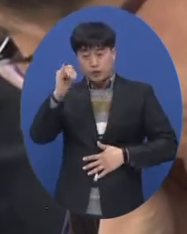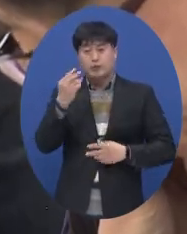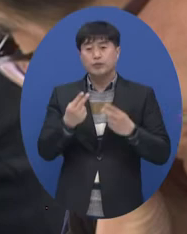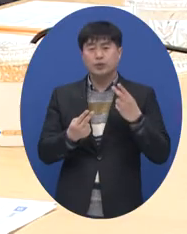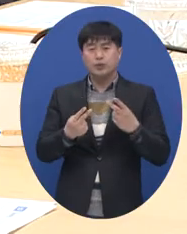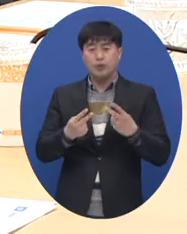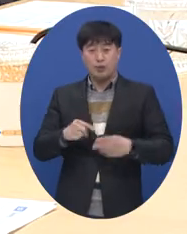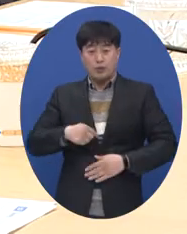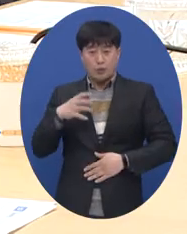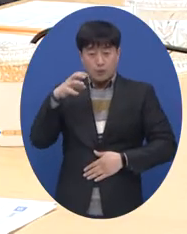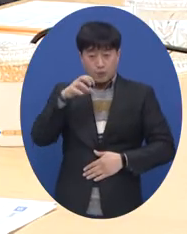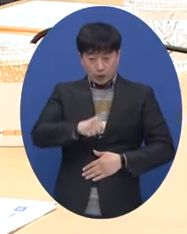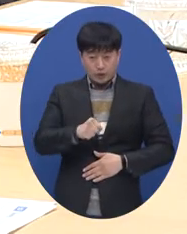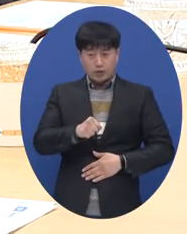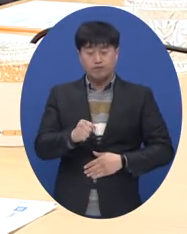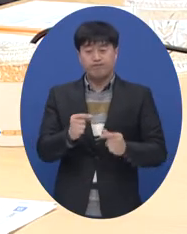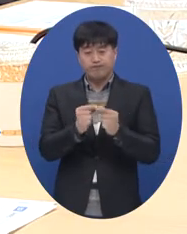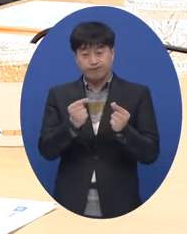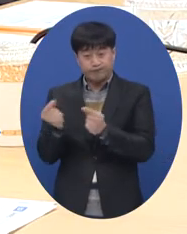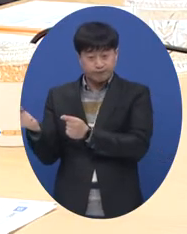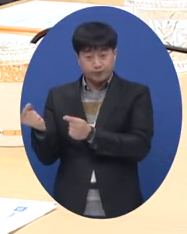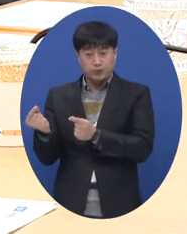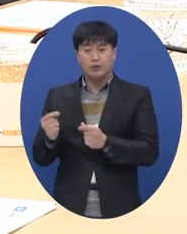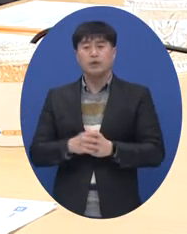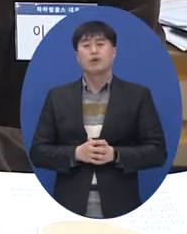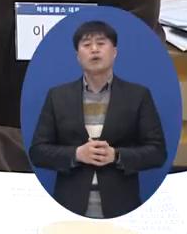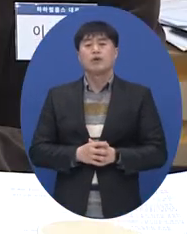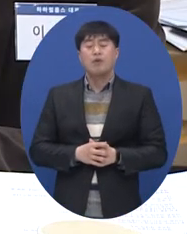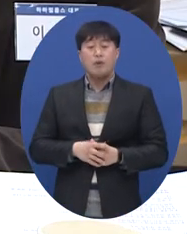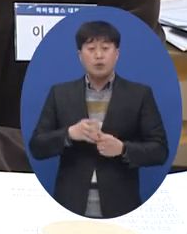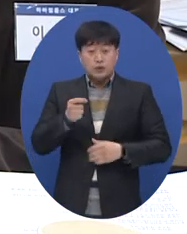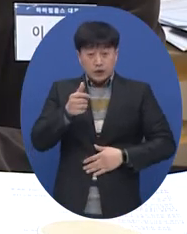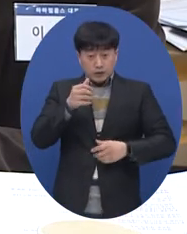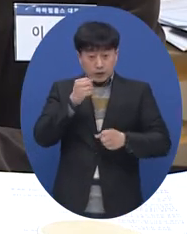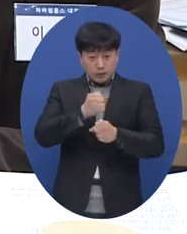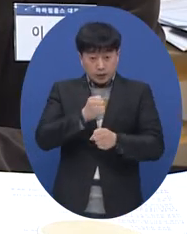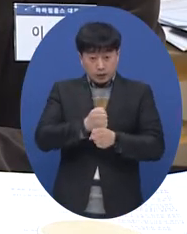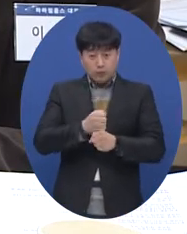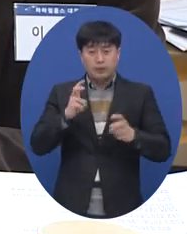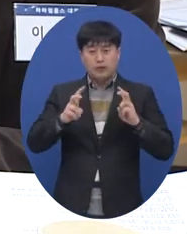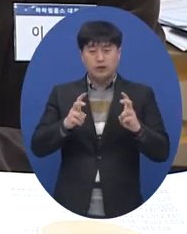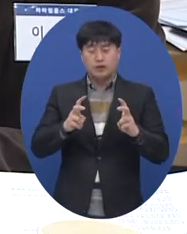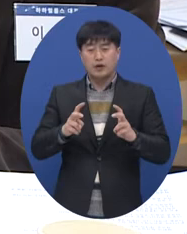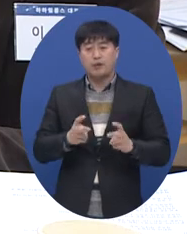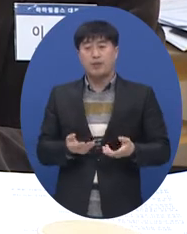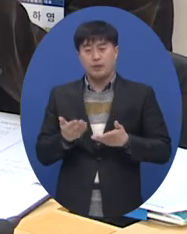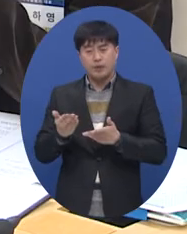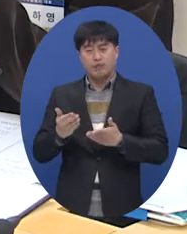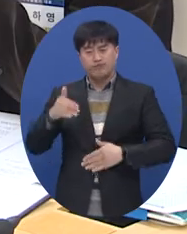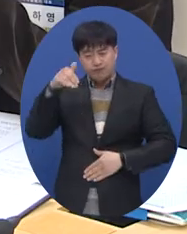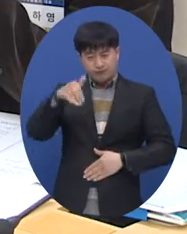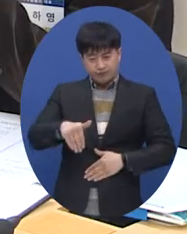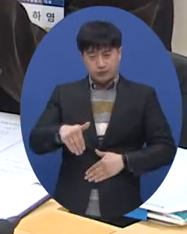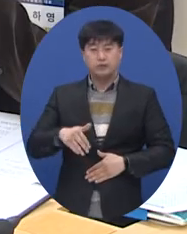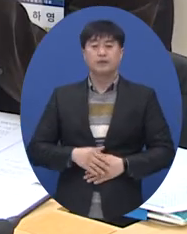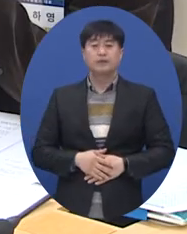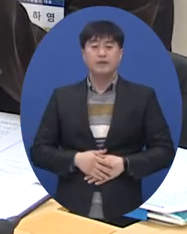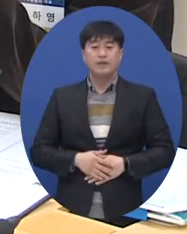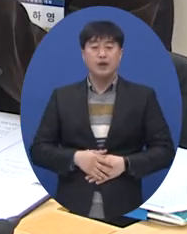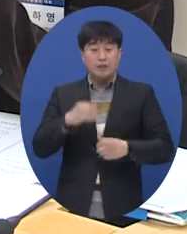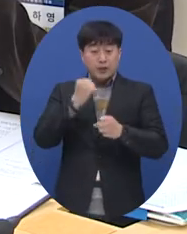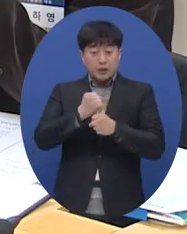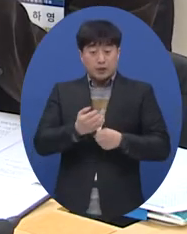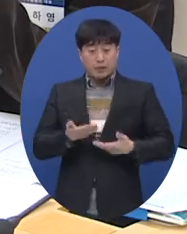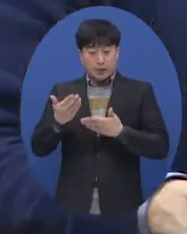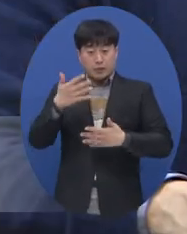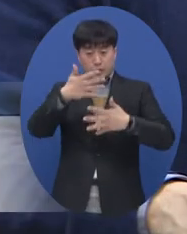비해 영화 산업의 독과점과 획일성의 확대는 중소 제작사와 배급사를 몰락시키고 국민의 문화 향유권을 침해한다고